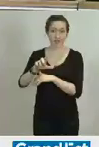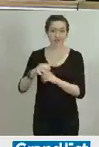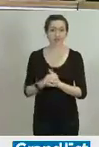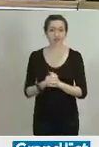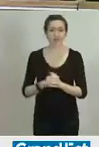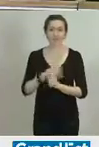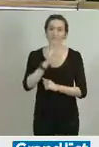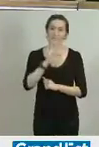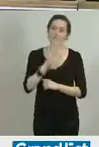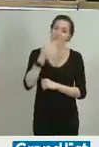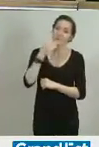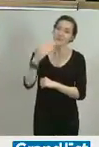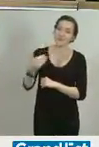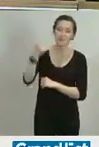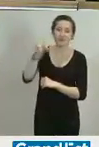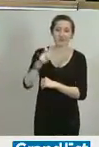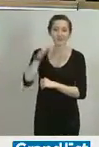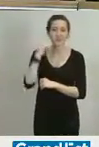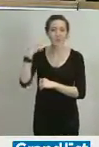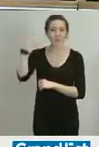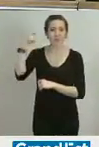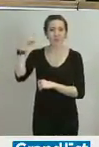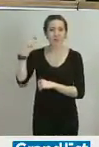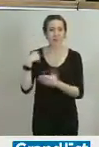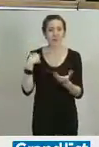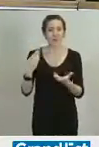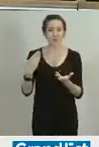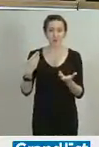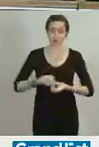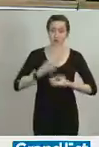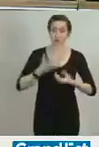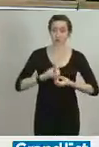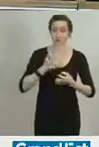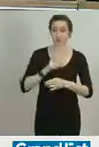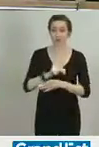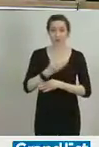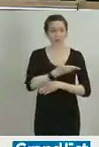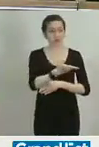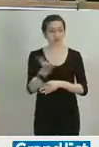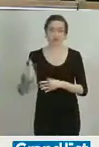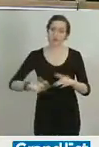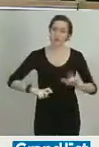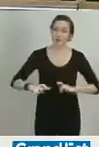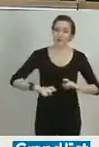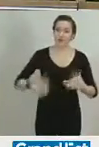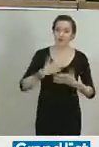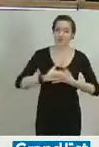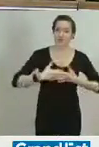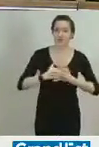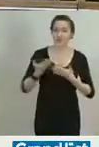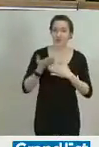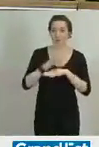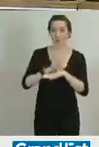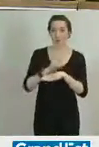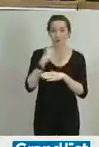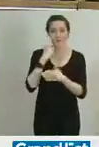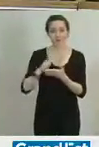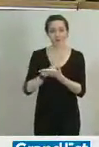Oui, merci Monsieur le Président de bien vouloir me donner la parole. Mais chers collègues, je suis très heureux de vous présenter